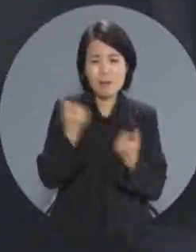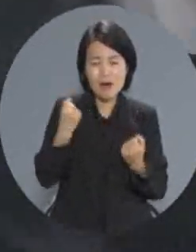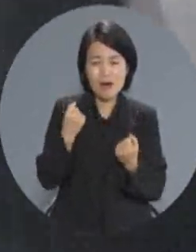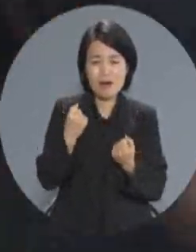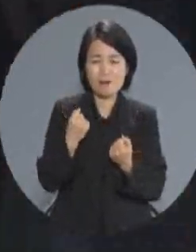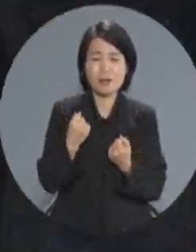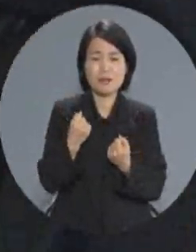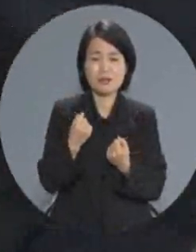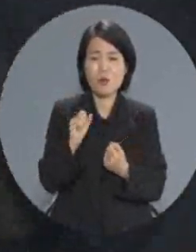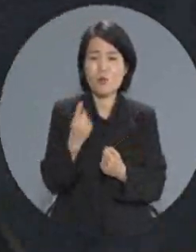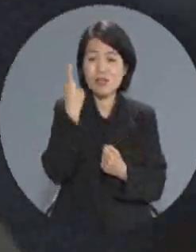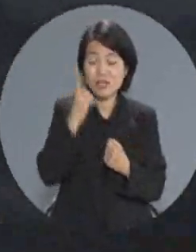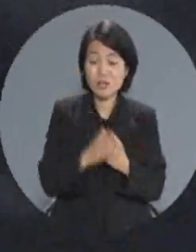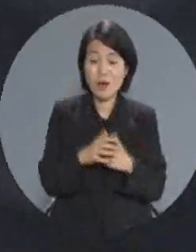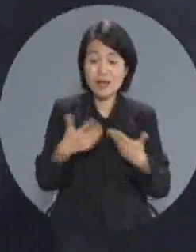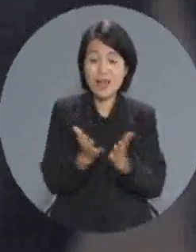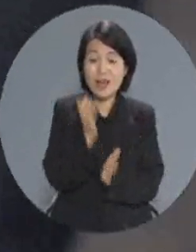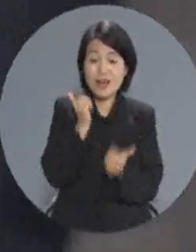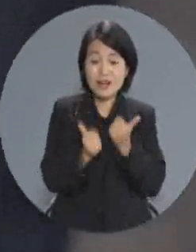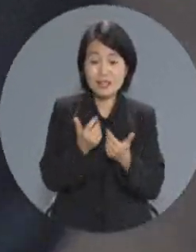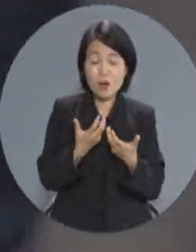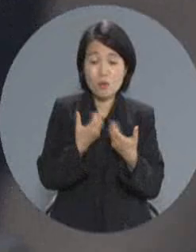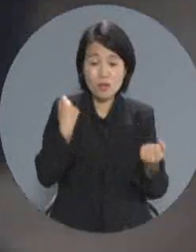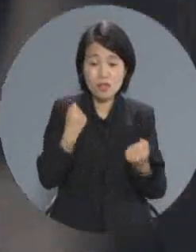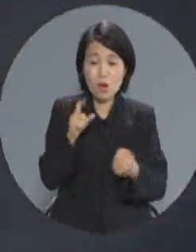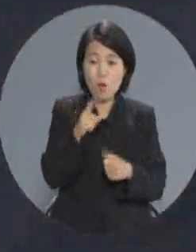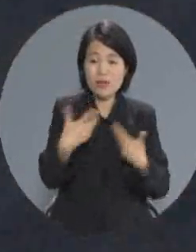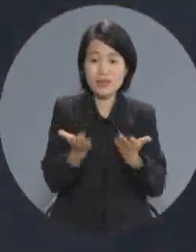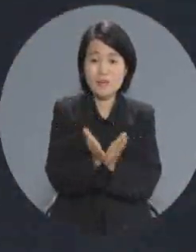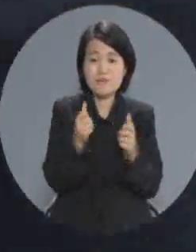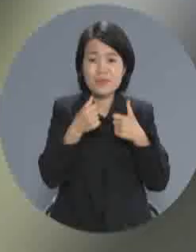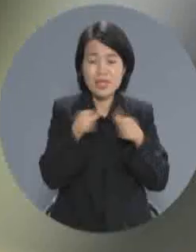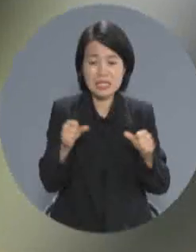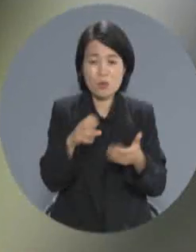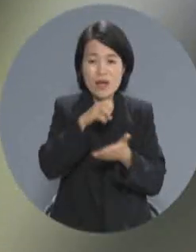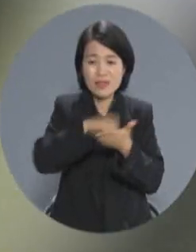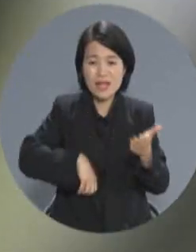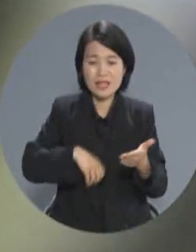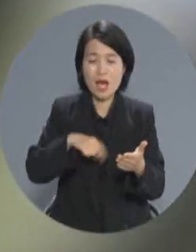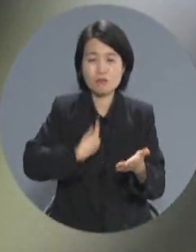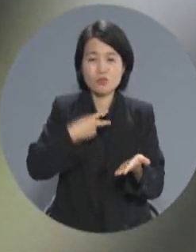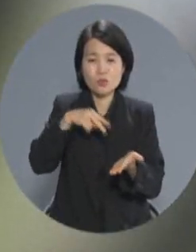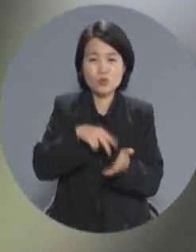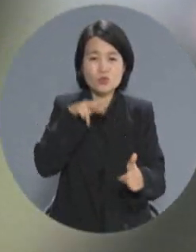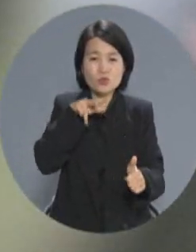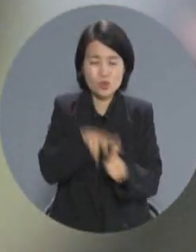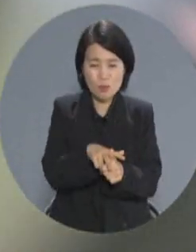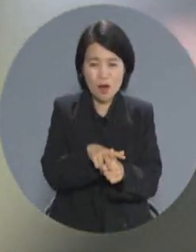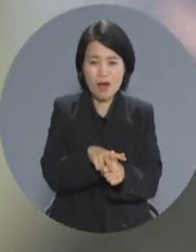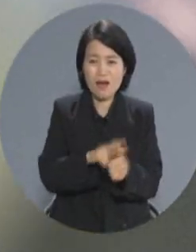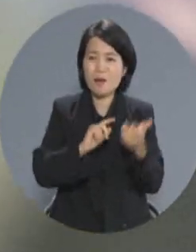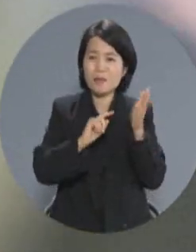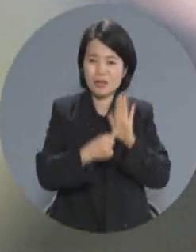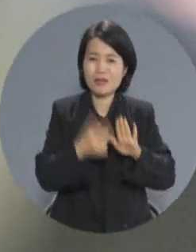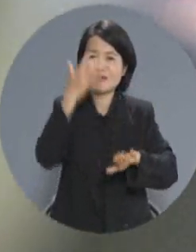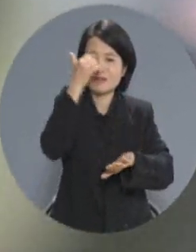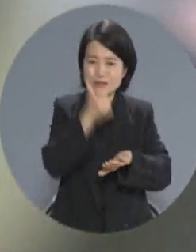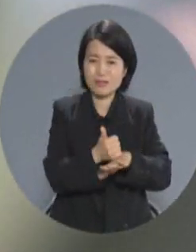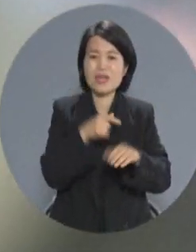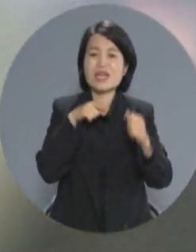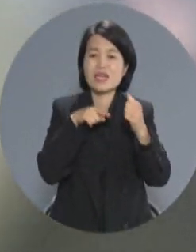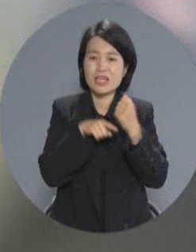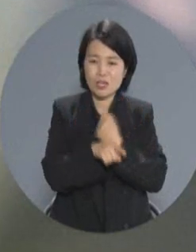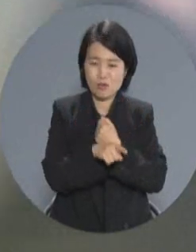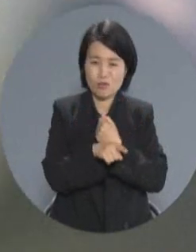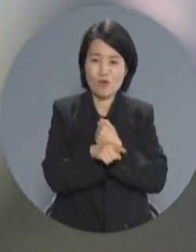원인이 돼 당내 갈등과 균열로 원팀이 깨지고 탈당, 무소속 출마 등으로 격화했던 것이 결정적인